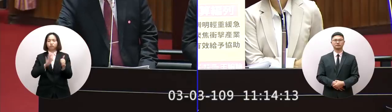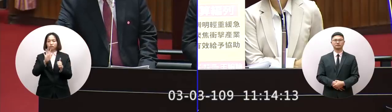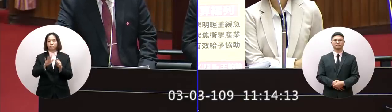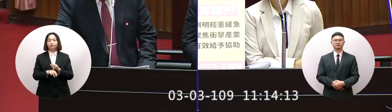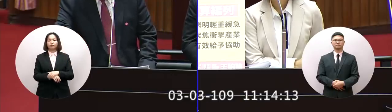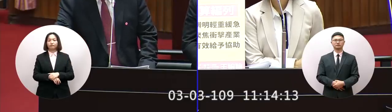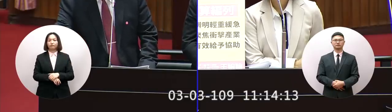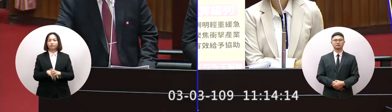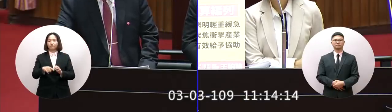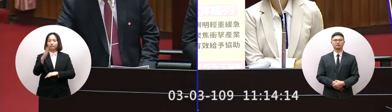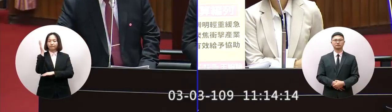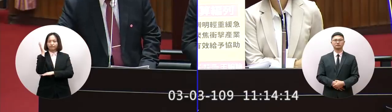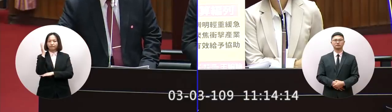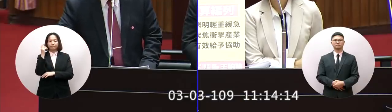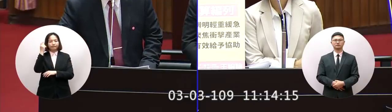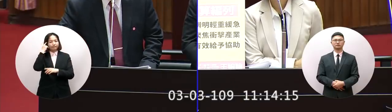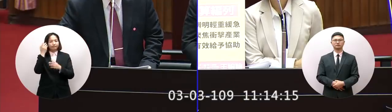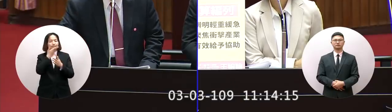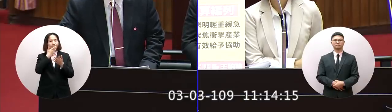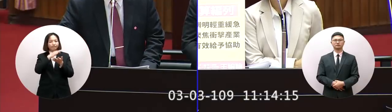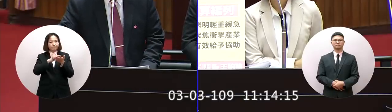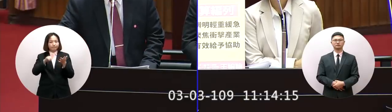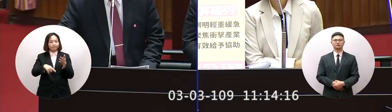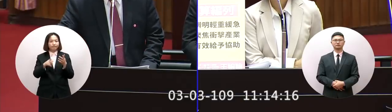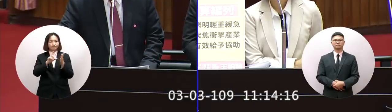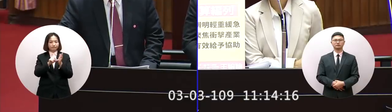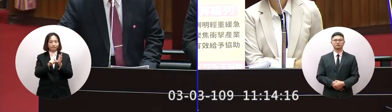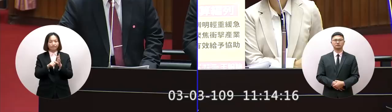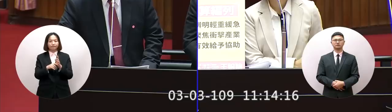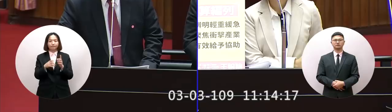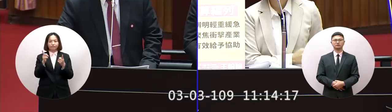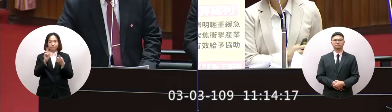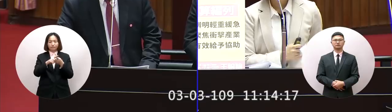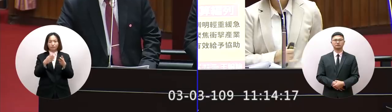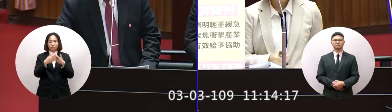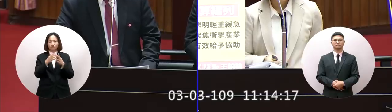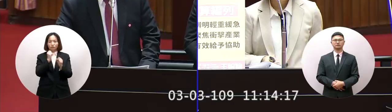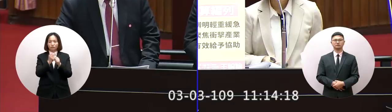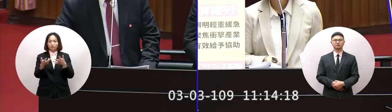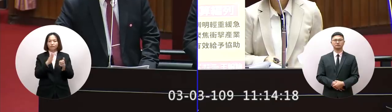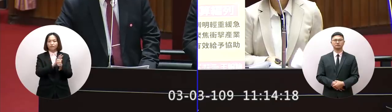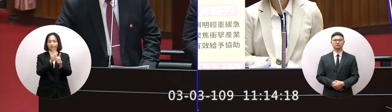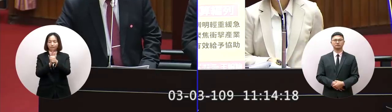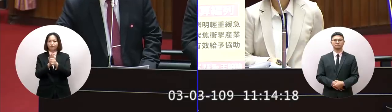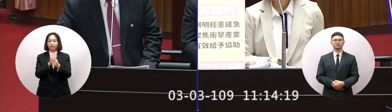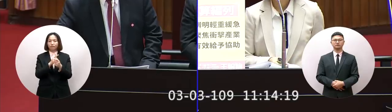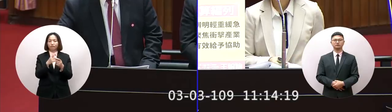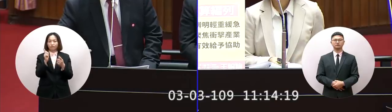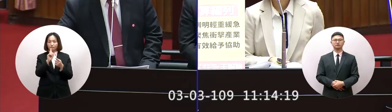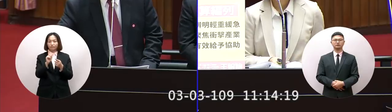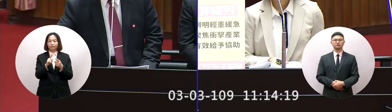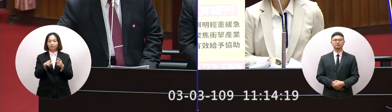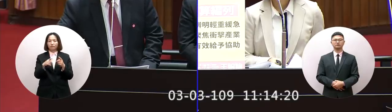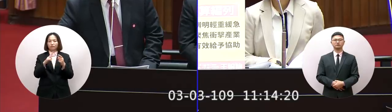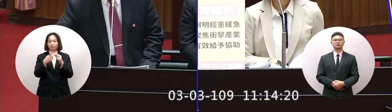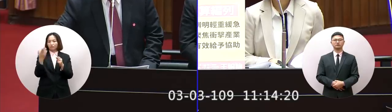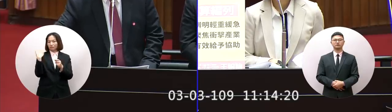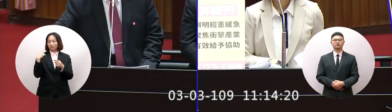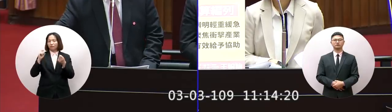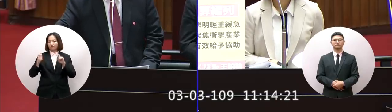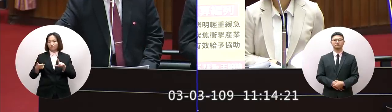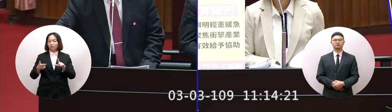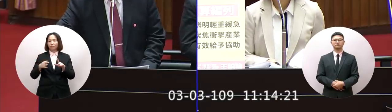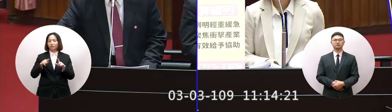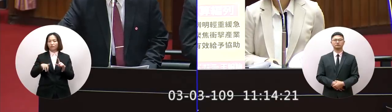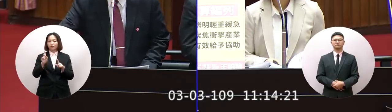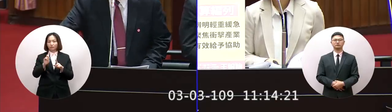击。那政府呢，又要利用这个机会，我们要做几件事情来帮忙。所以这个跟过去不一